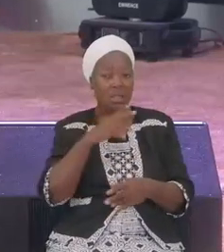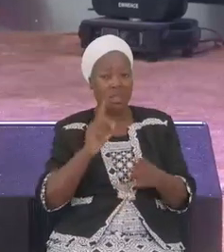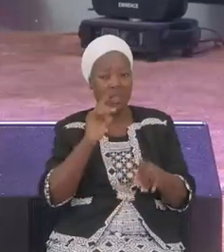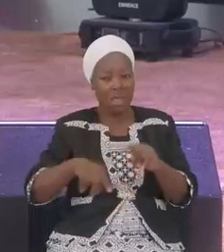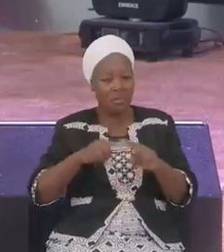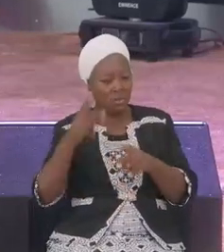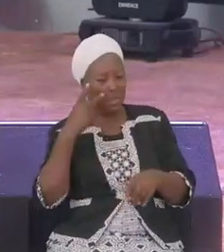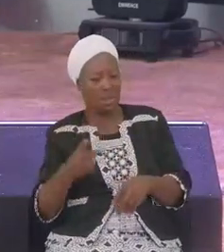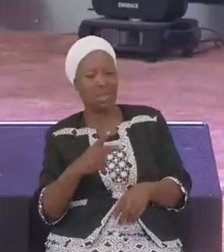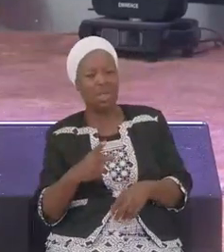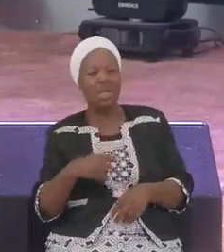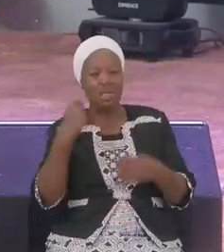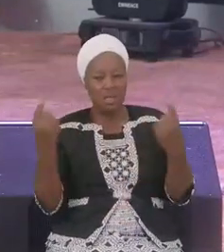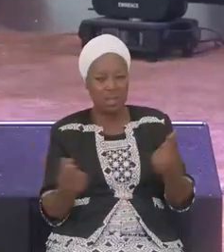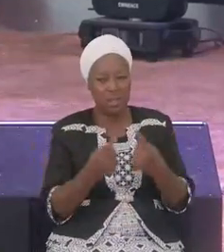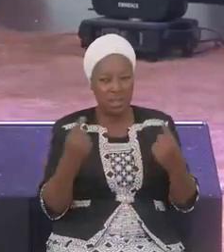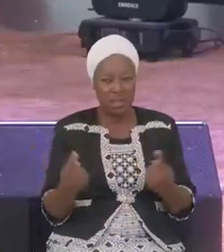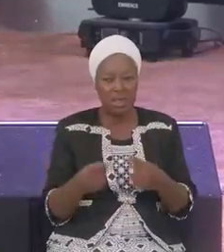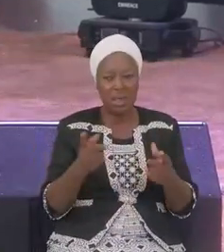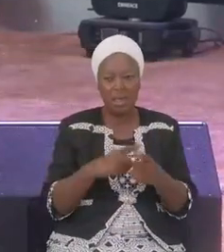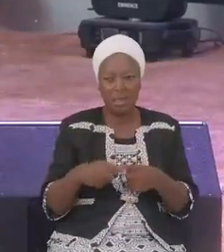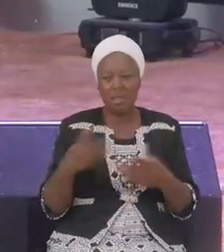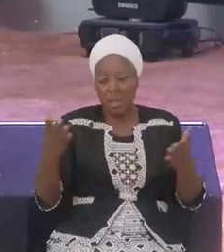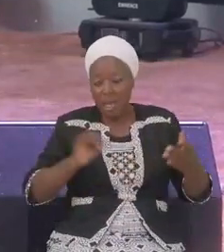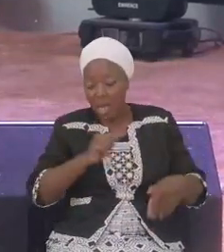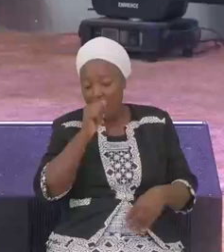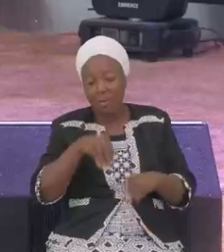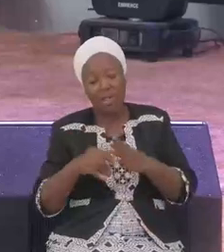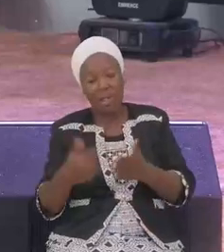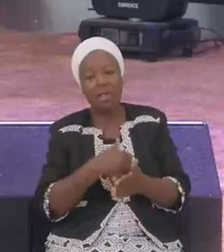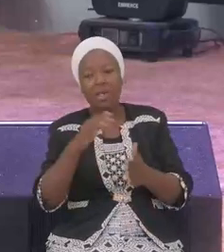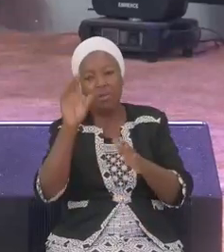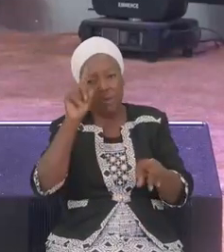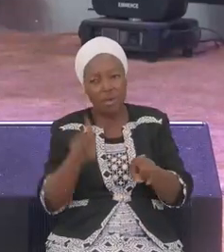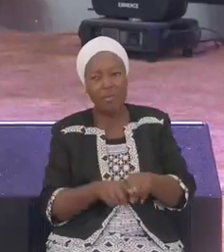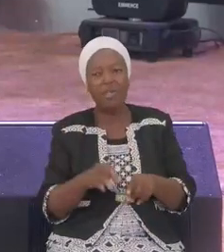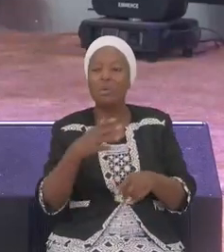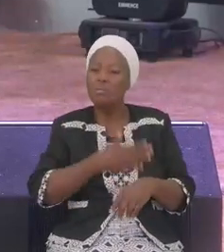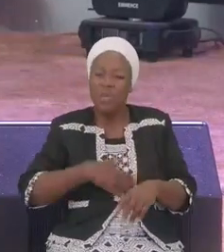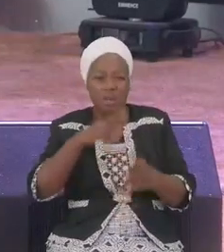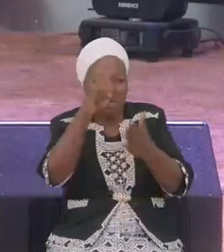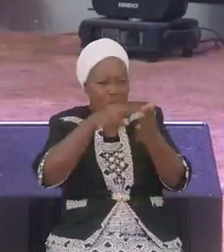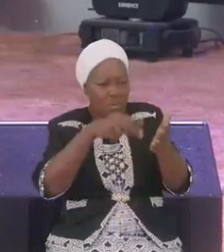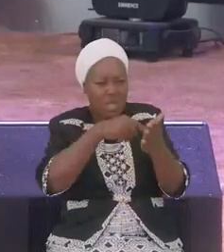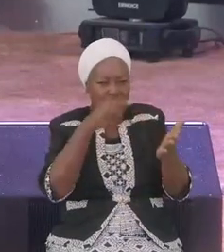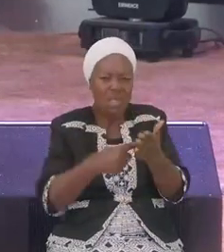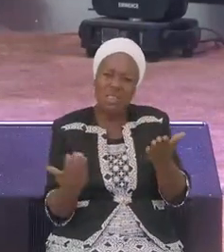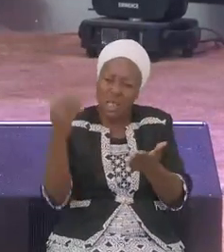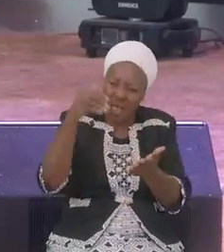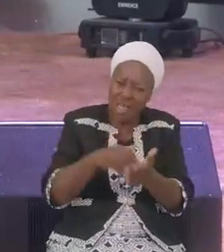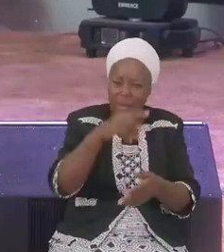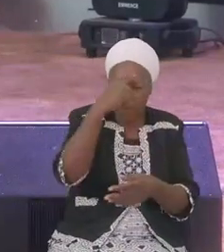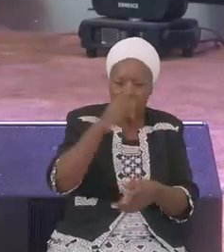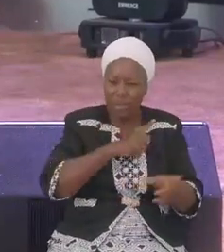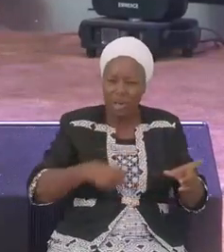regarder l'iniquité. Tu dis que tu es sauvé, tu dis que tu es dans la nouvelle alliance. Je dis, mais relis ceci. Quand il veut que tu